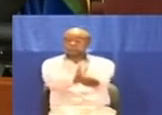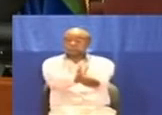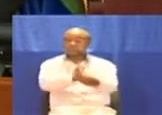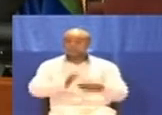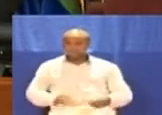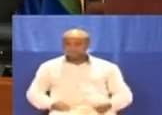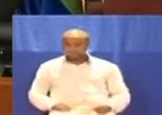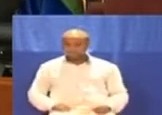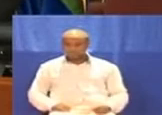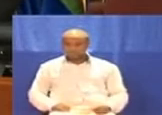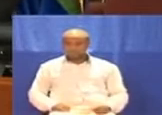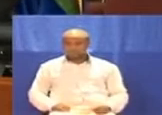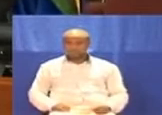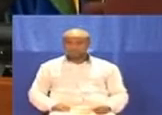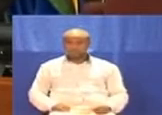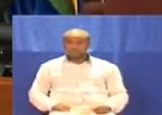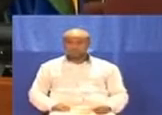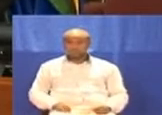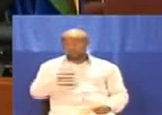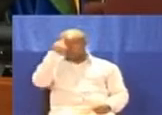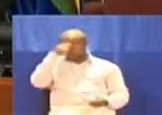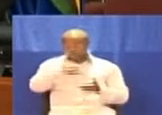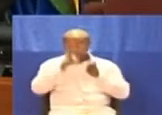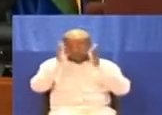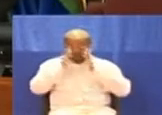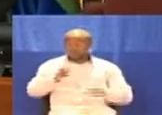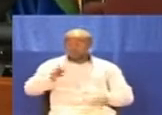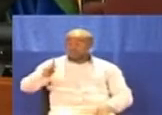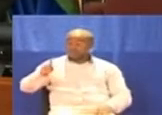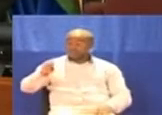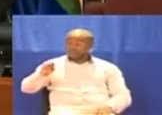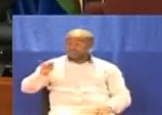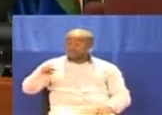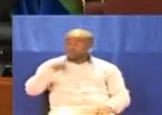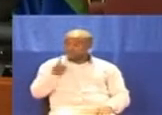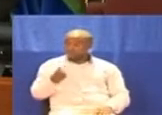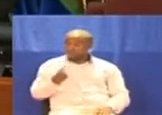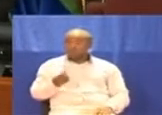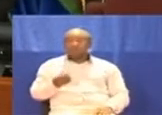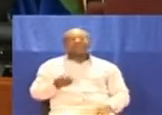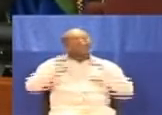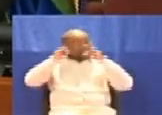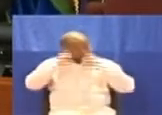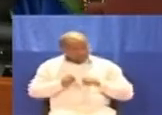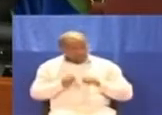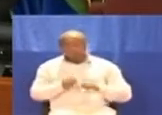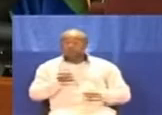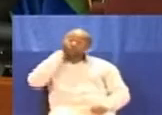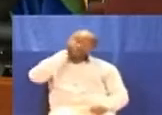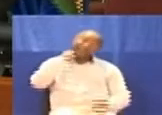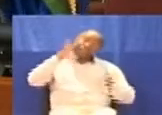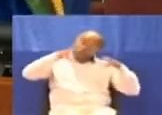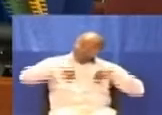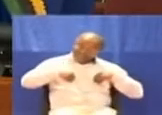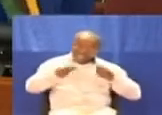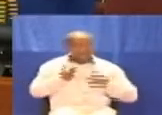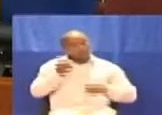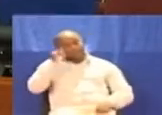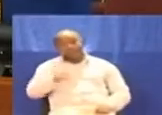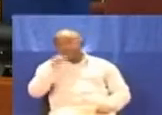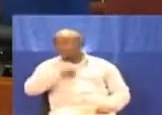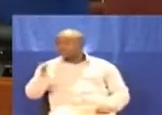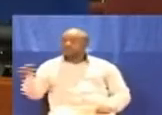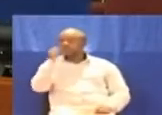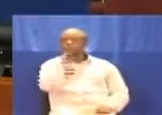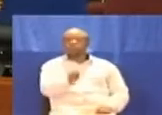Ndio maana Kesi akasema tutafika mahali atake asitake, tunamwambia mzee unakaa kwenye